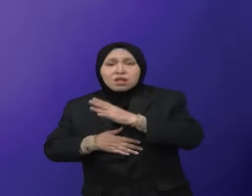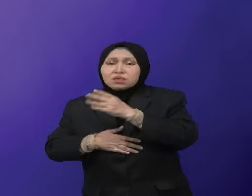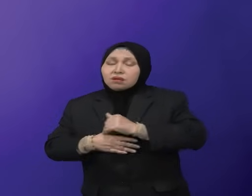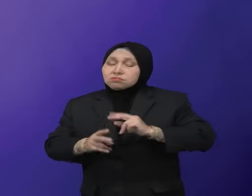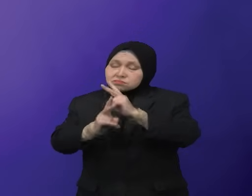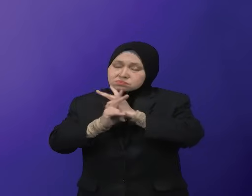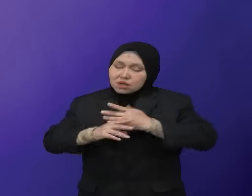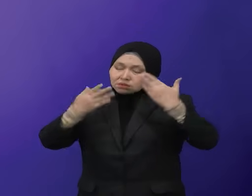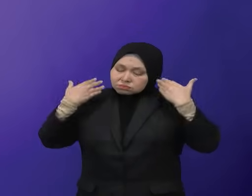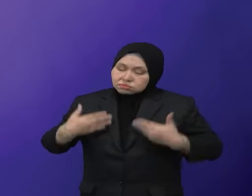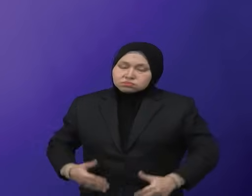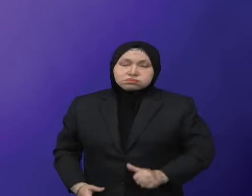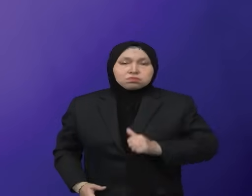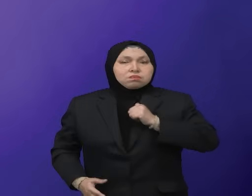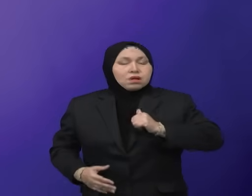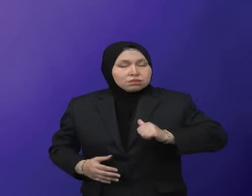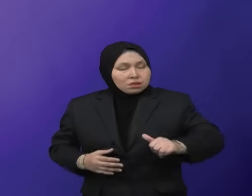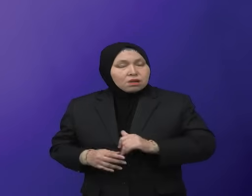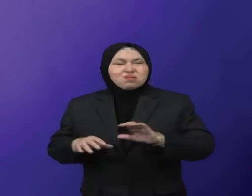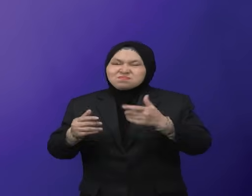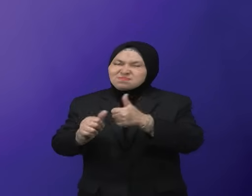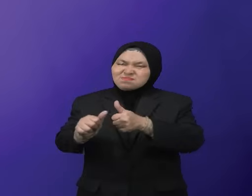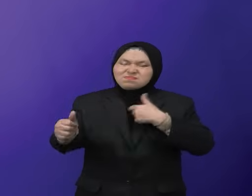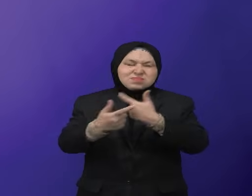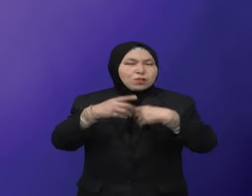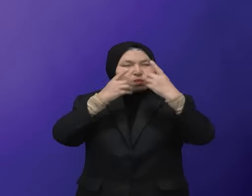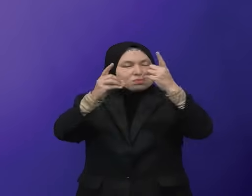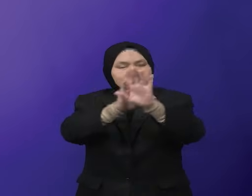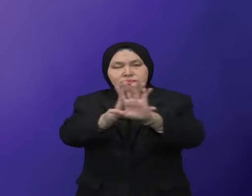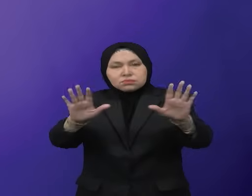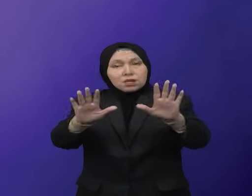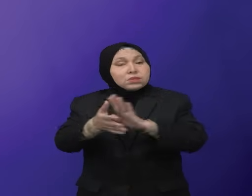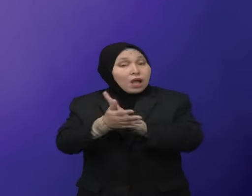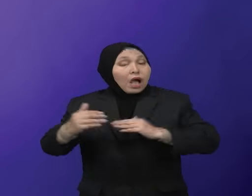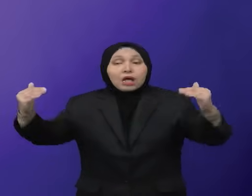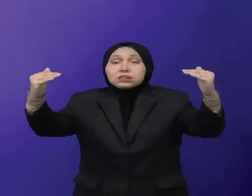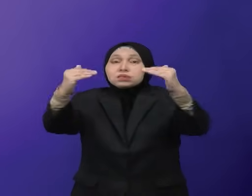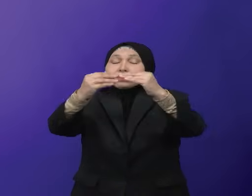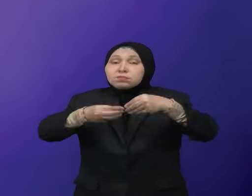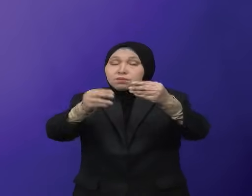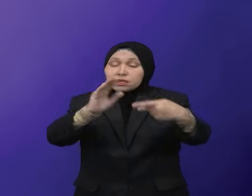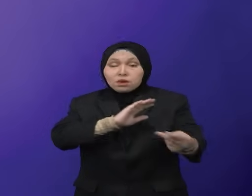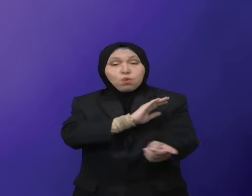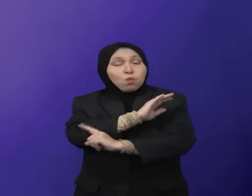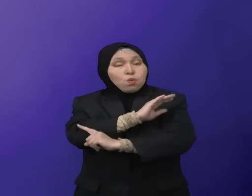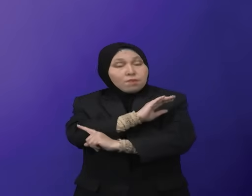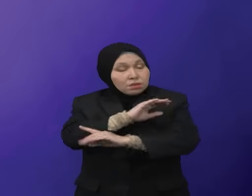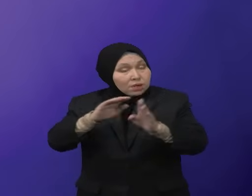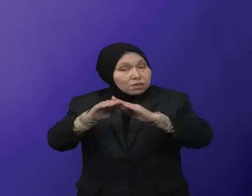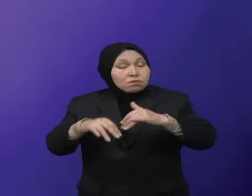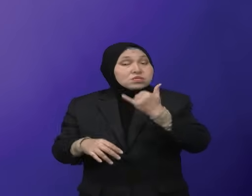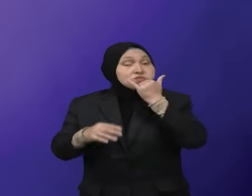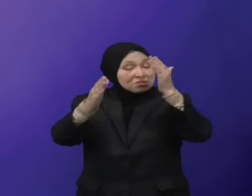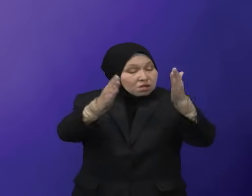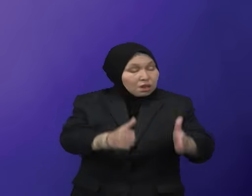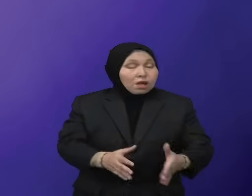kehormatan diri daripada melakukan perkara dosa maksiat. Yang pertama. Yang kedua, adil dalam memberi hukuman kepada pesalah agar